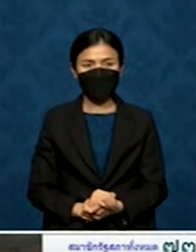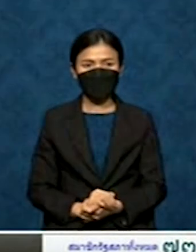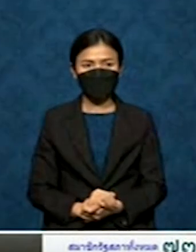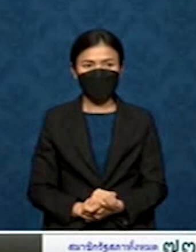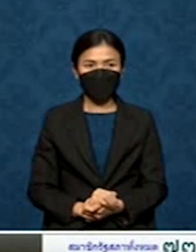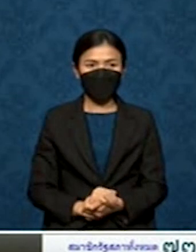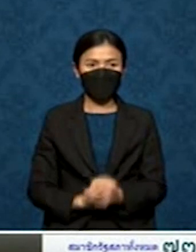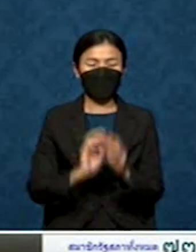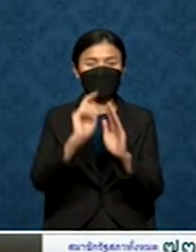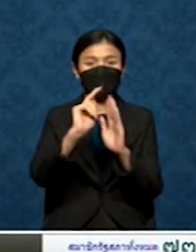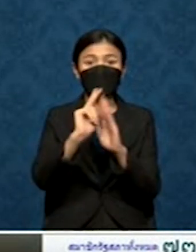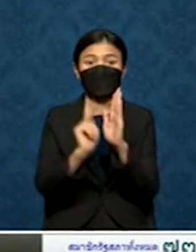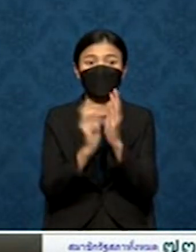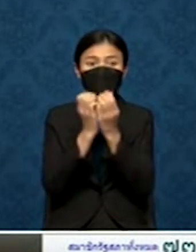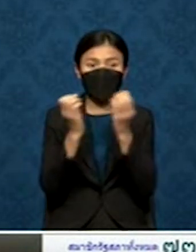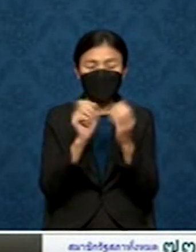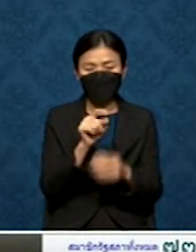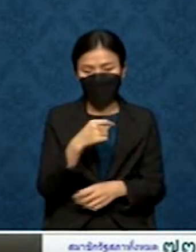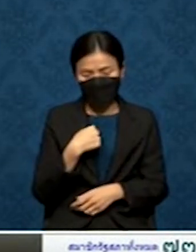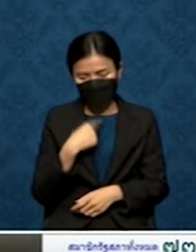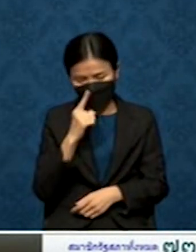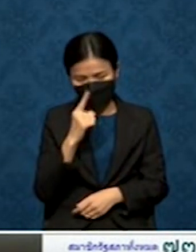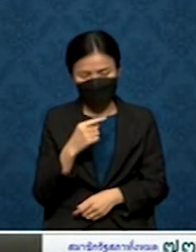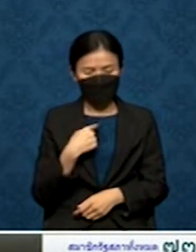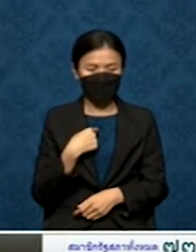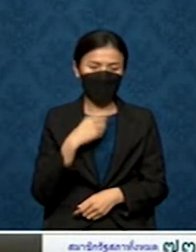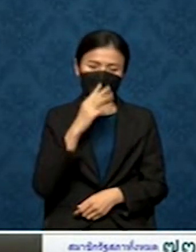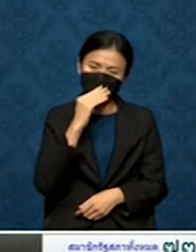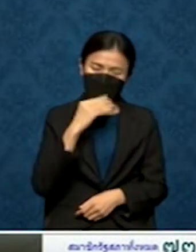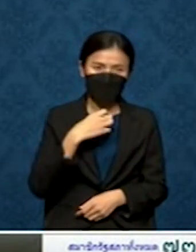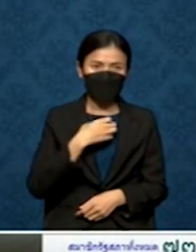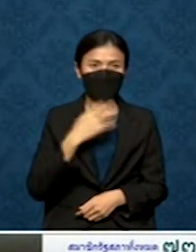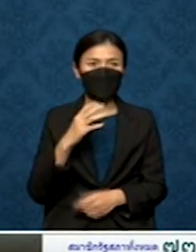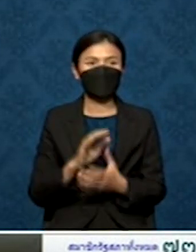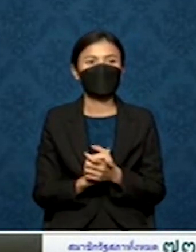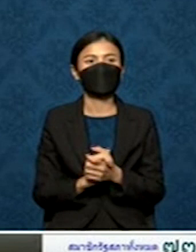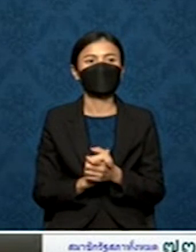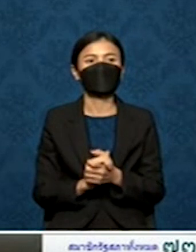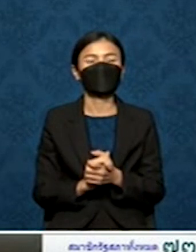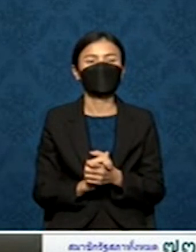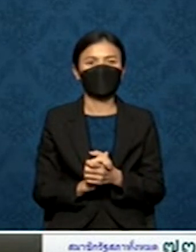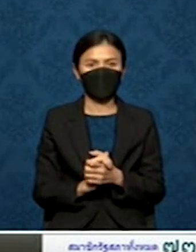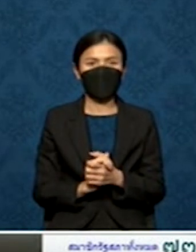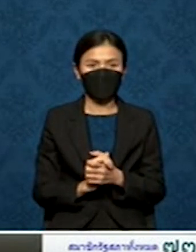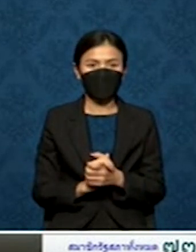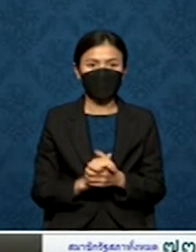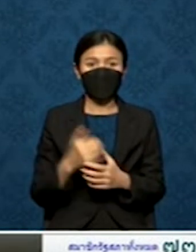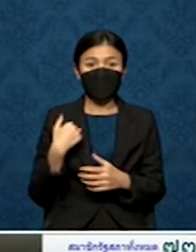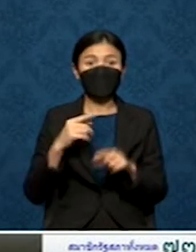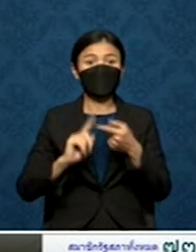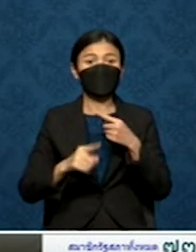นื่องจากว่ามีเพื่อนสมาชิกอยากจะให้ผมพูดในบางประเด็นในบางเรื่